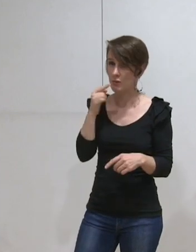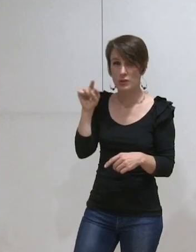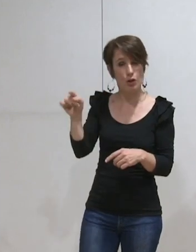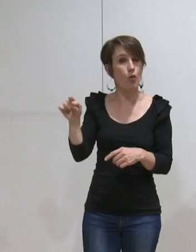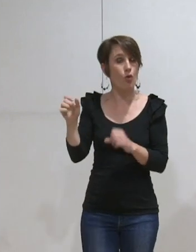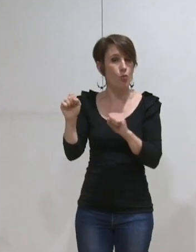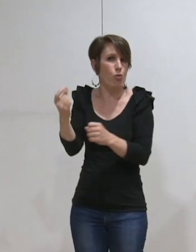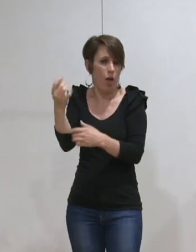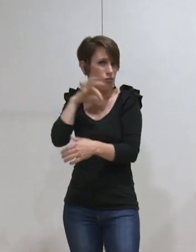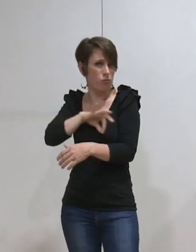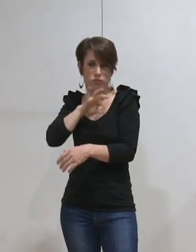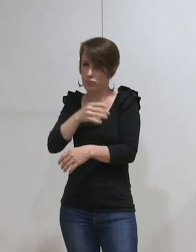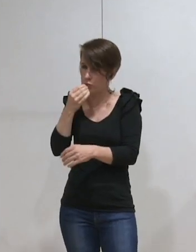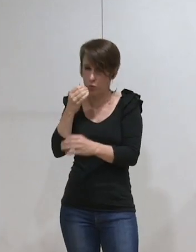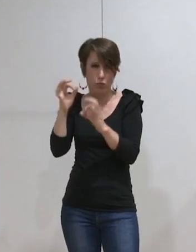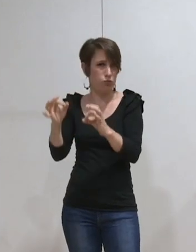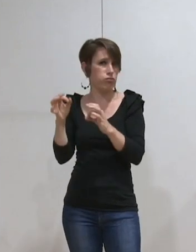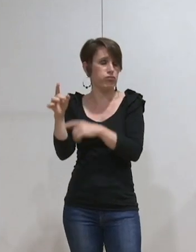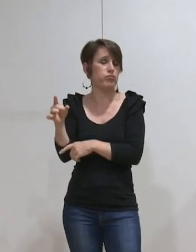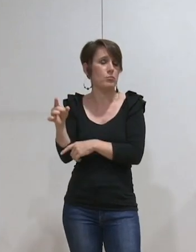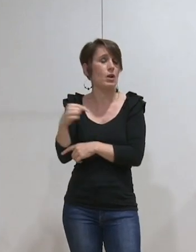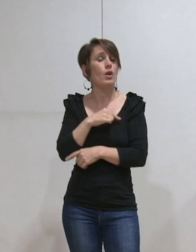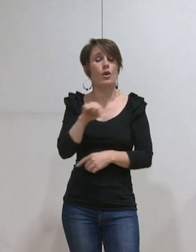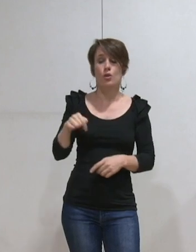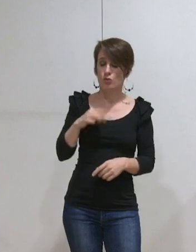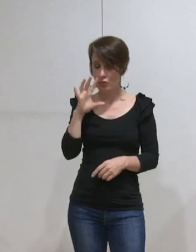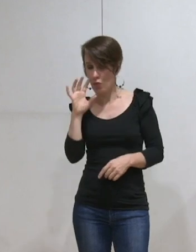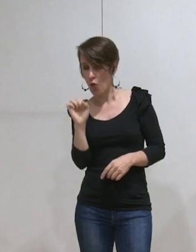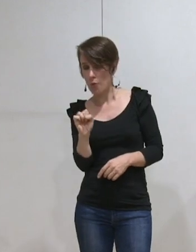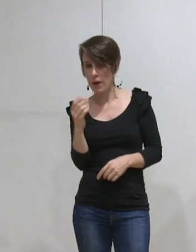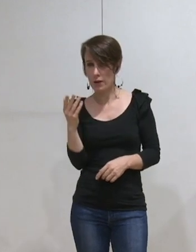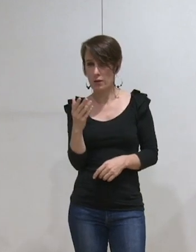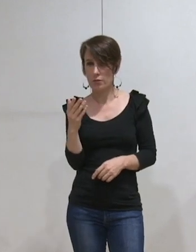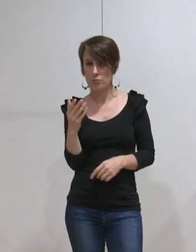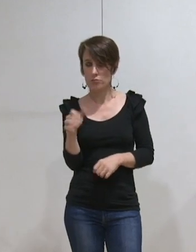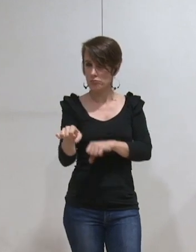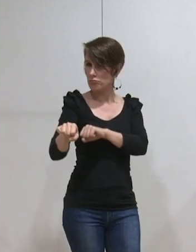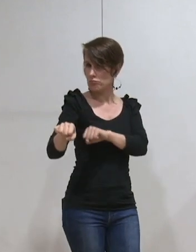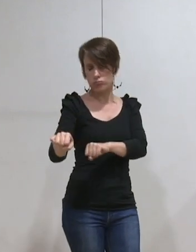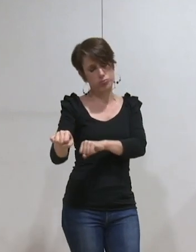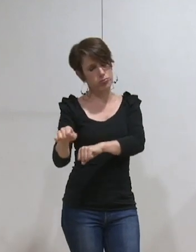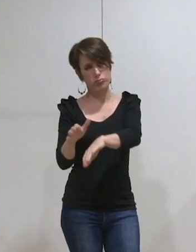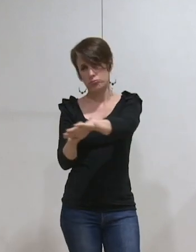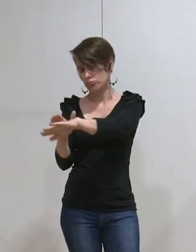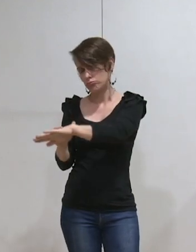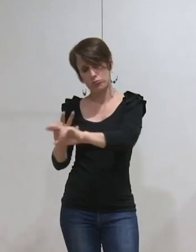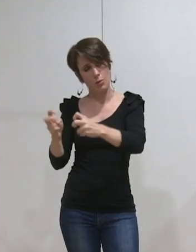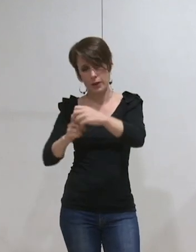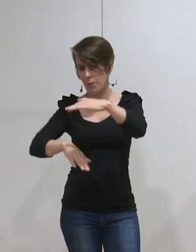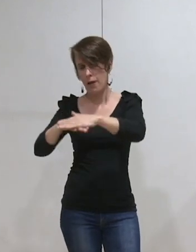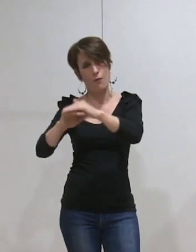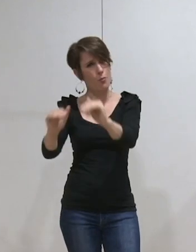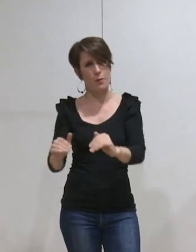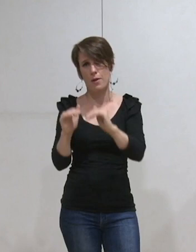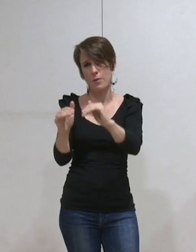mentionner nous remarquons et nous avons euh appuyer donc notre position de maintenir ce prix plafond parce